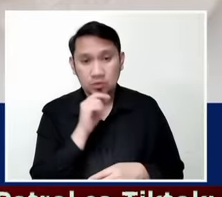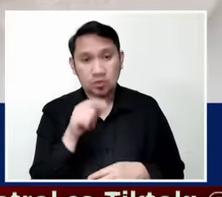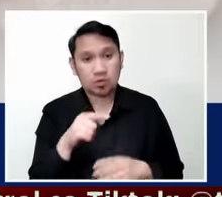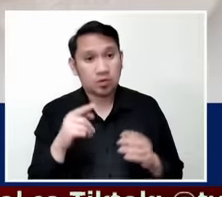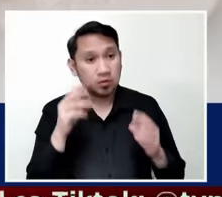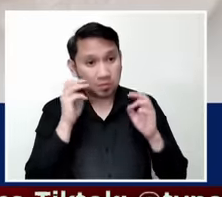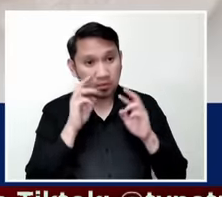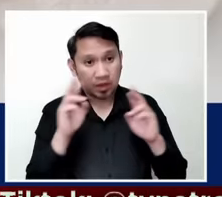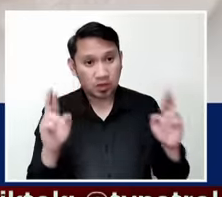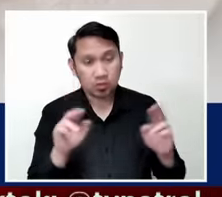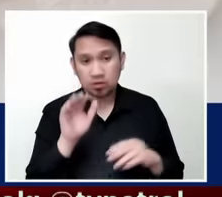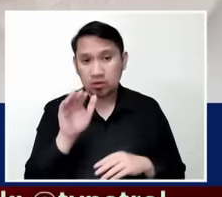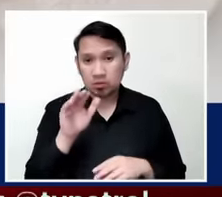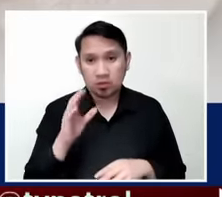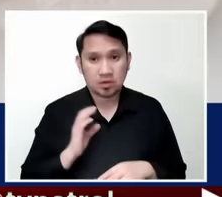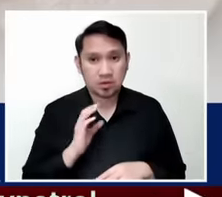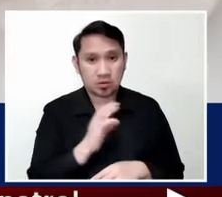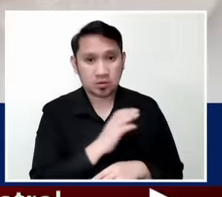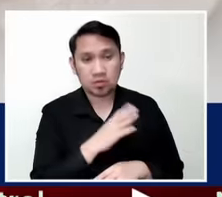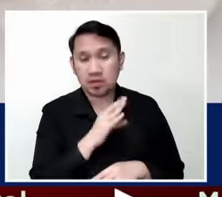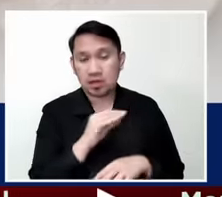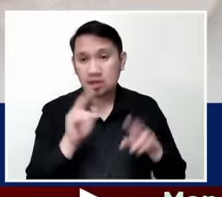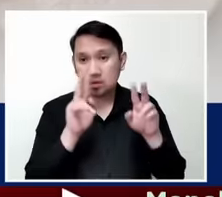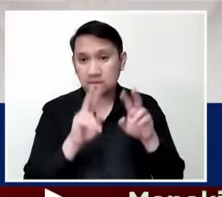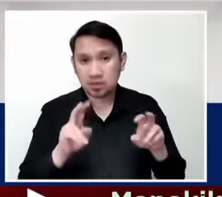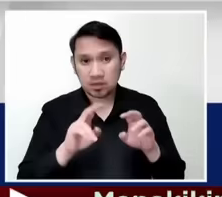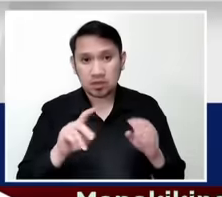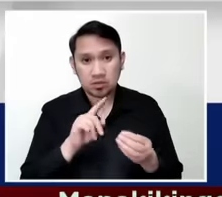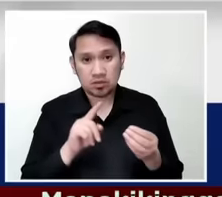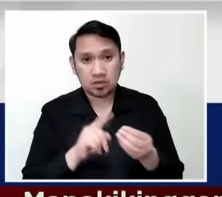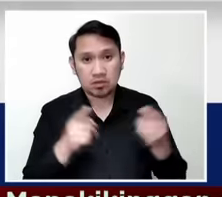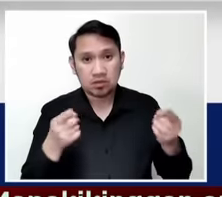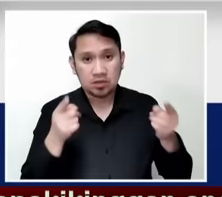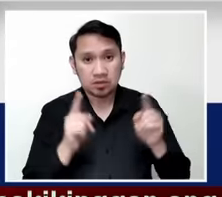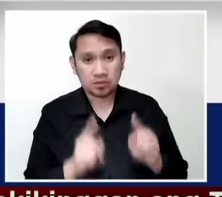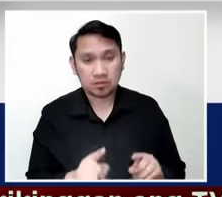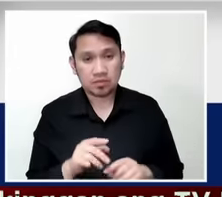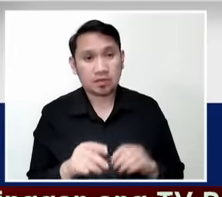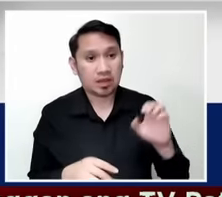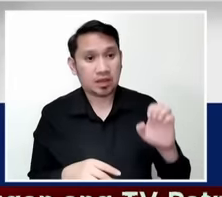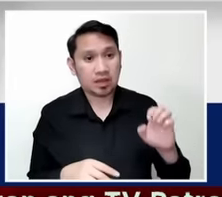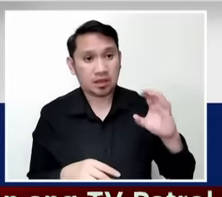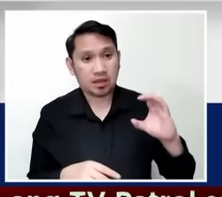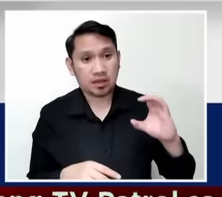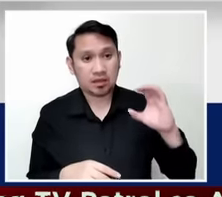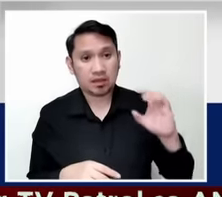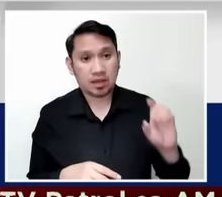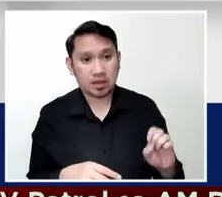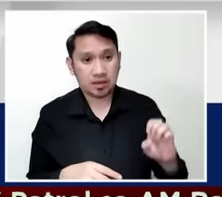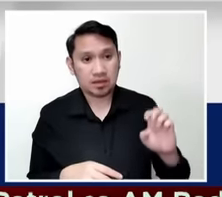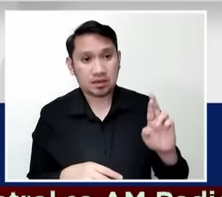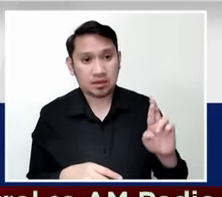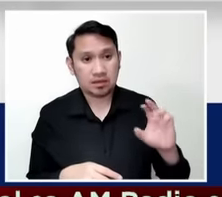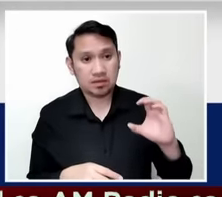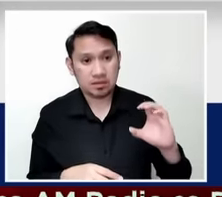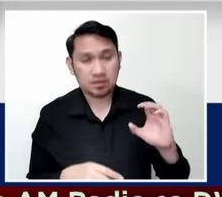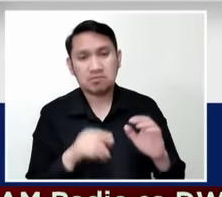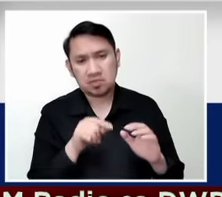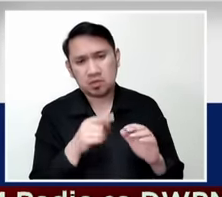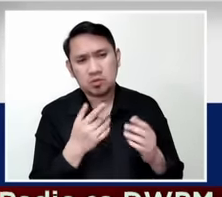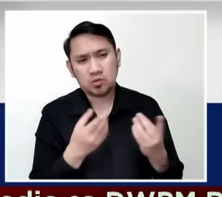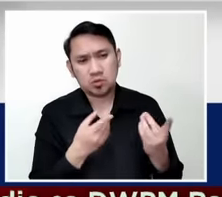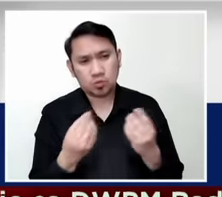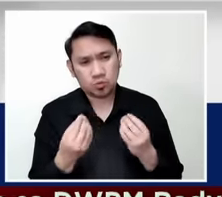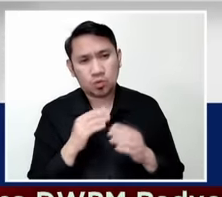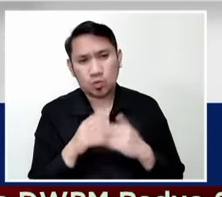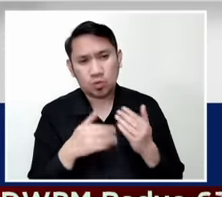sa Kongreso na imbestigahan ang insidente. Sabi naman ng Energy Regulatory Commission, ginagawa na ang lahat ng paraan